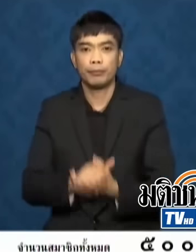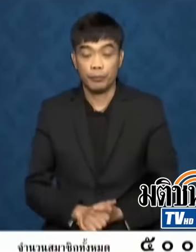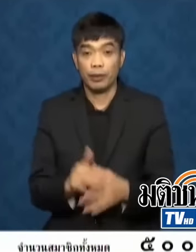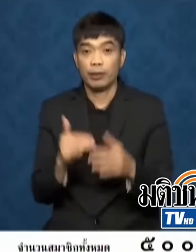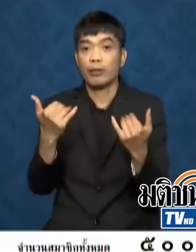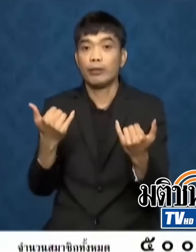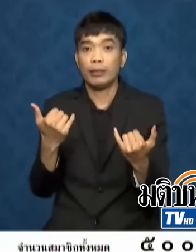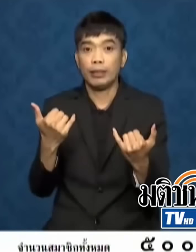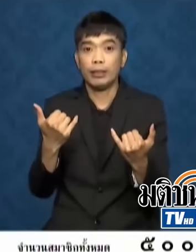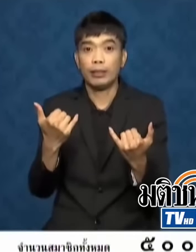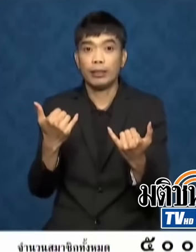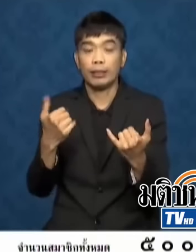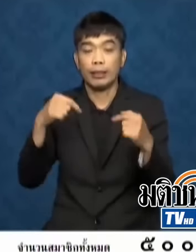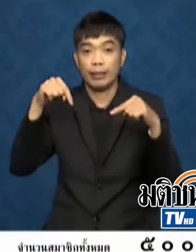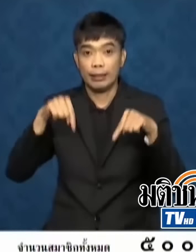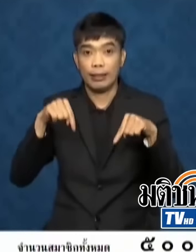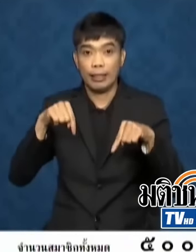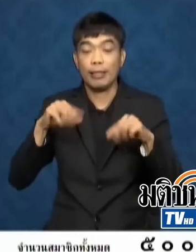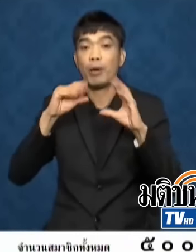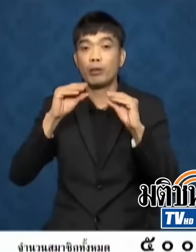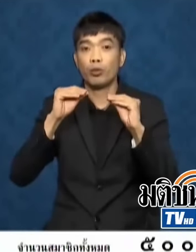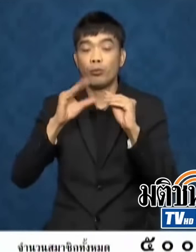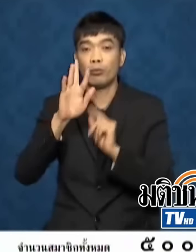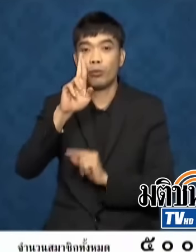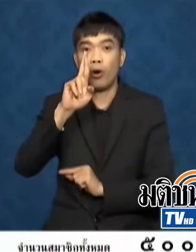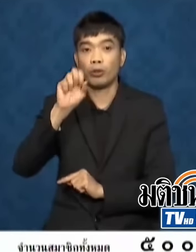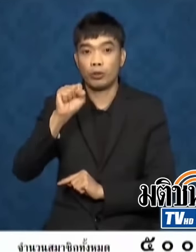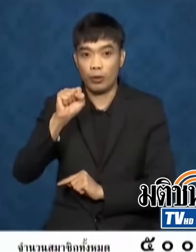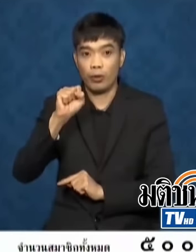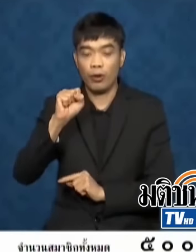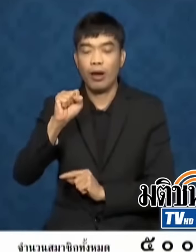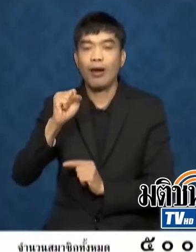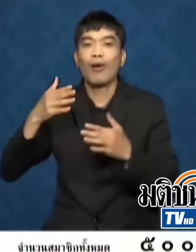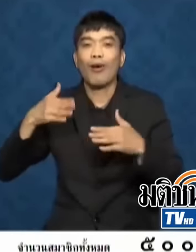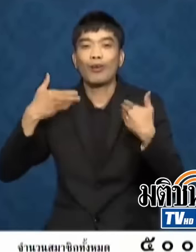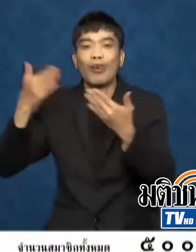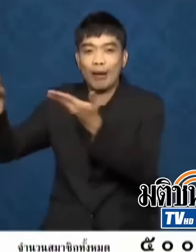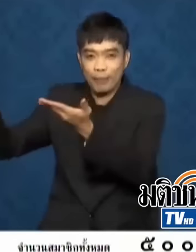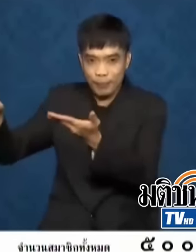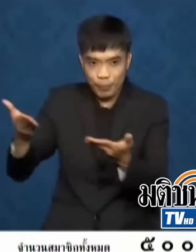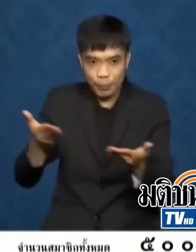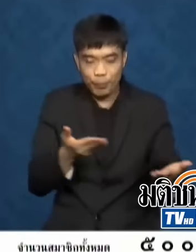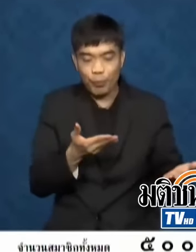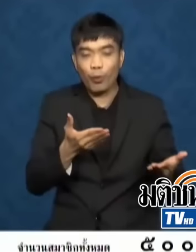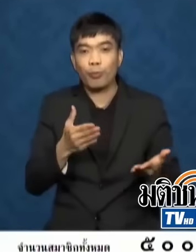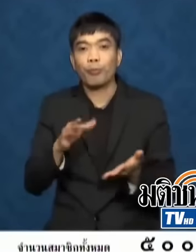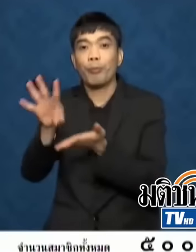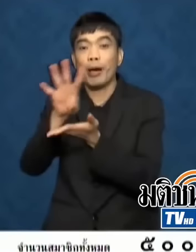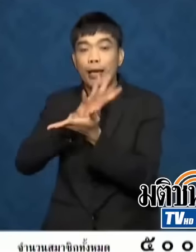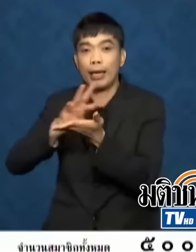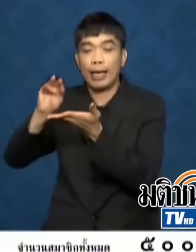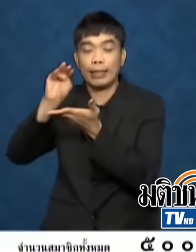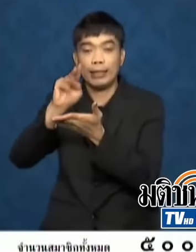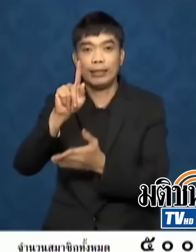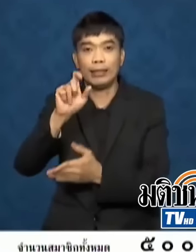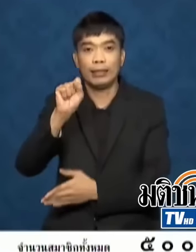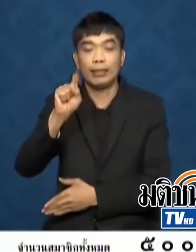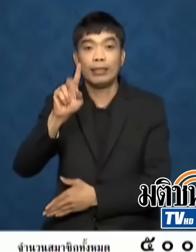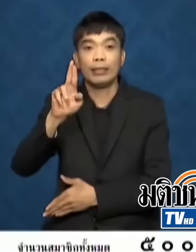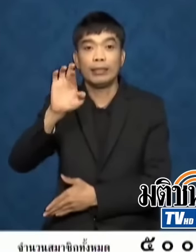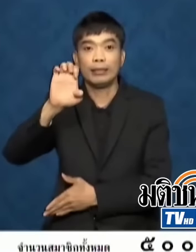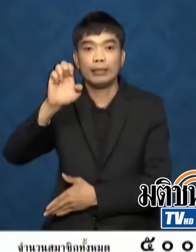ขณะนี้นะครับสภาผู้แทนราษฎรขอต้อนรับคณะนักศึกษาคณะเศรษฐศาสตร์มหาวิทยาลัยศรีนครินทรวิโรฒประส